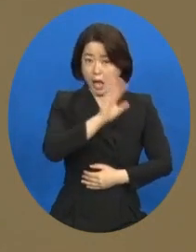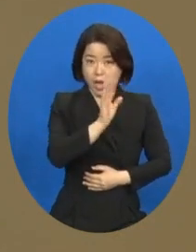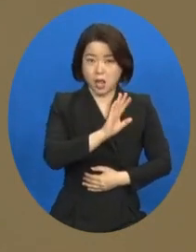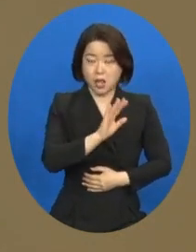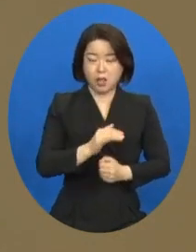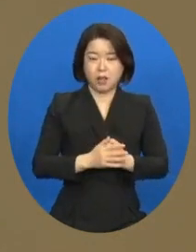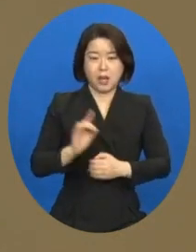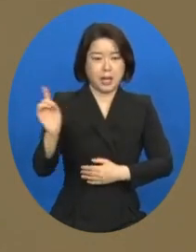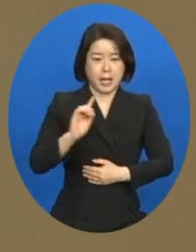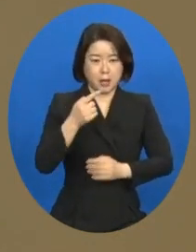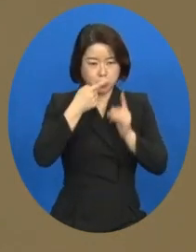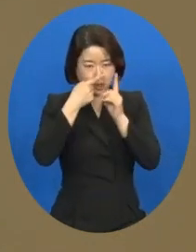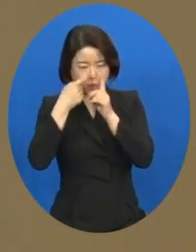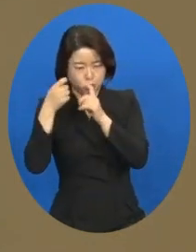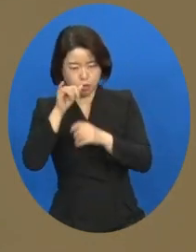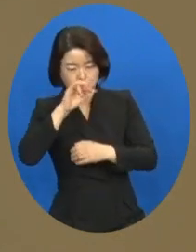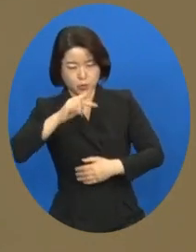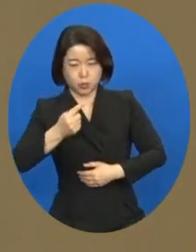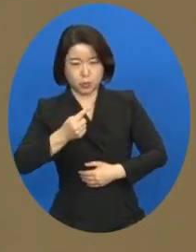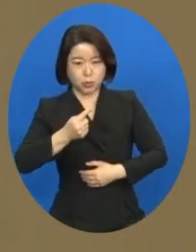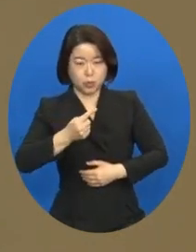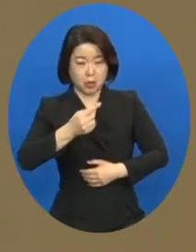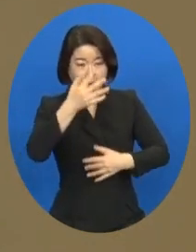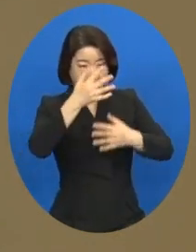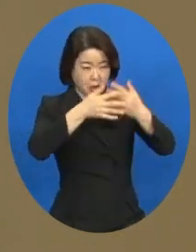아무리 유혹이 돼도 안 보는 거예요.